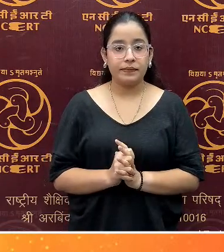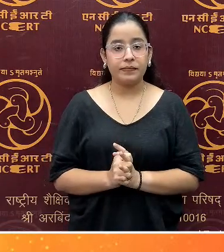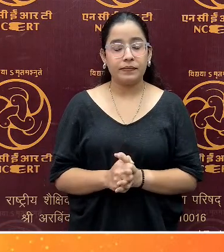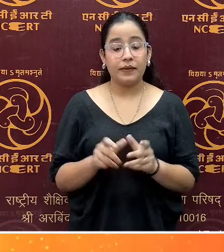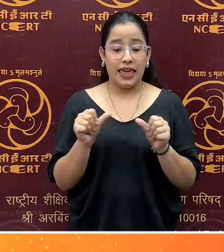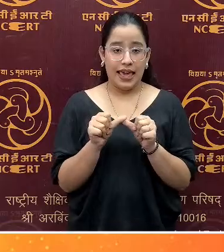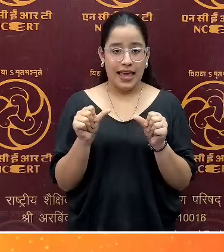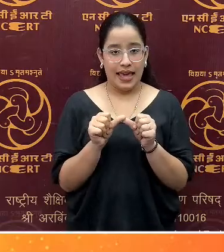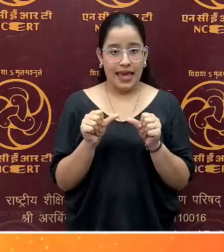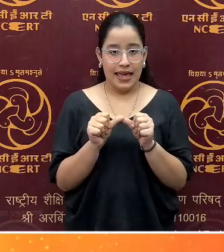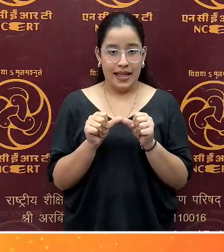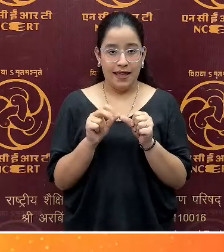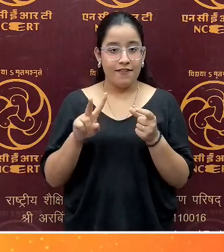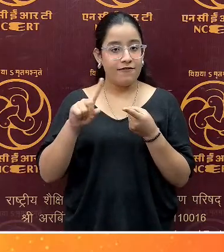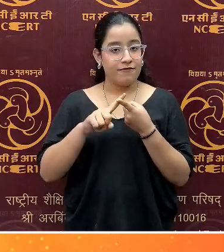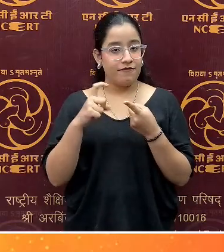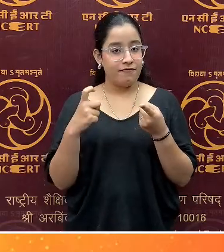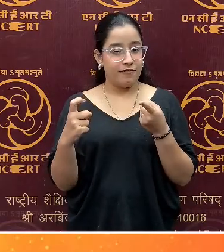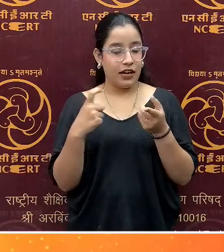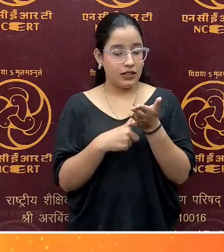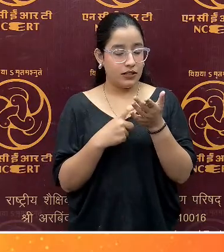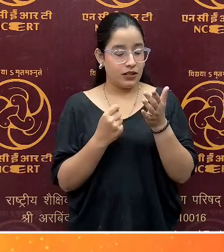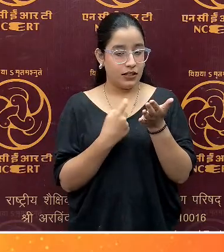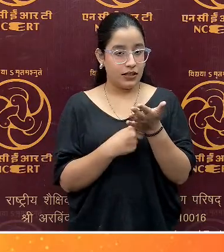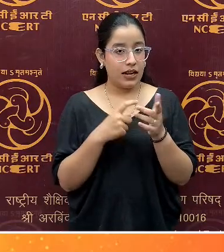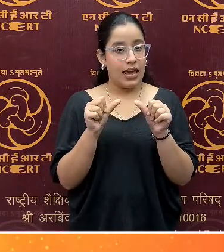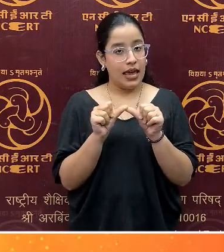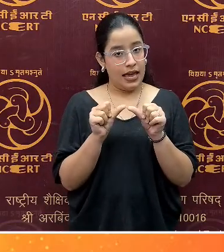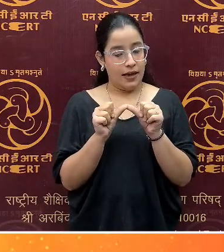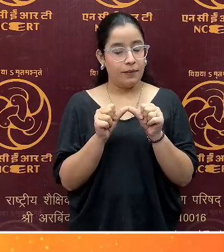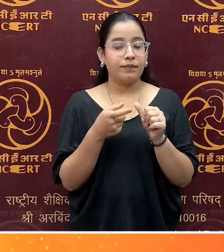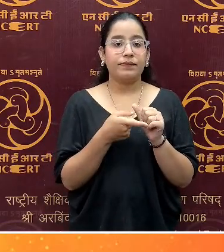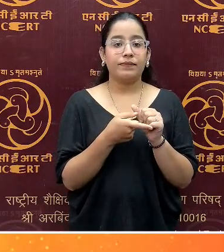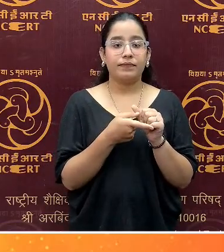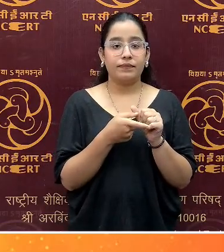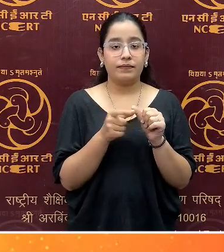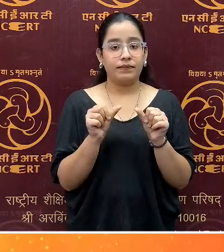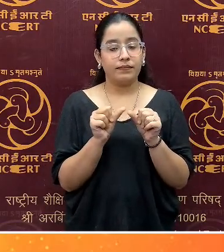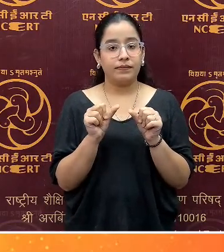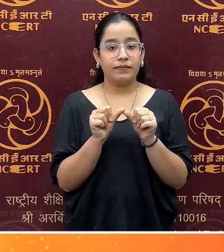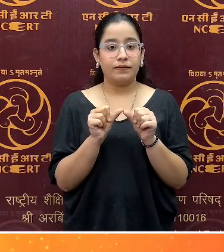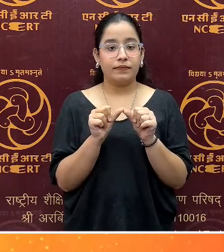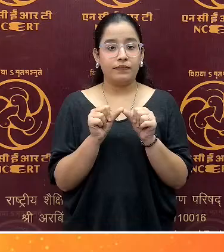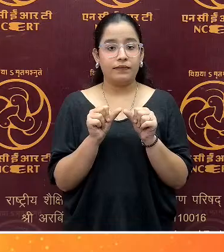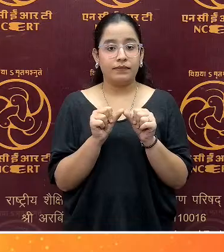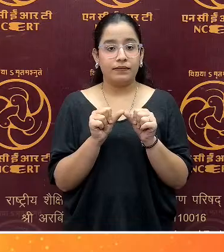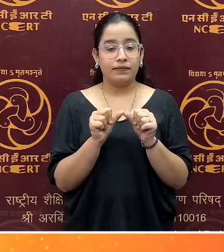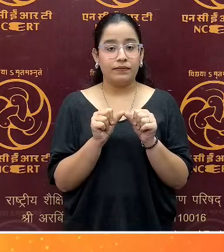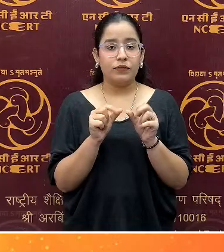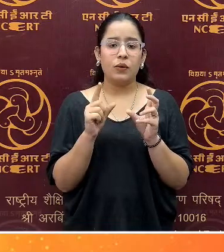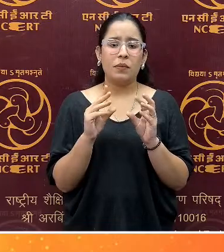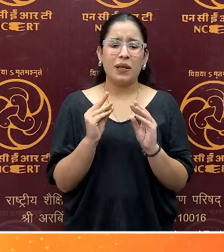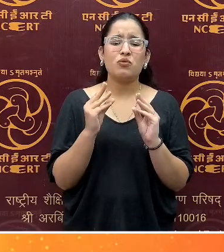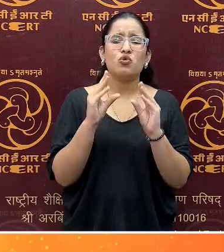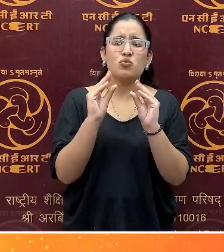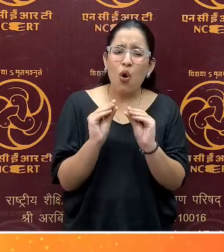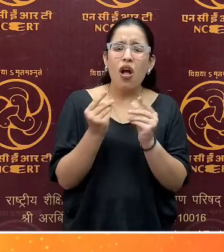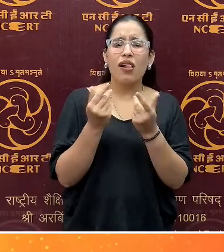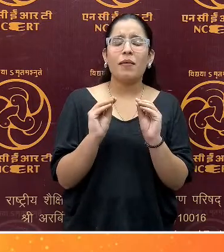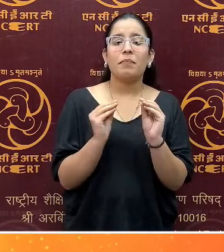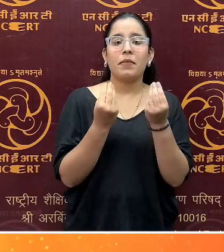A, vector A as this. It represents some vector, तो उसका नाम डाल देते हैं. Instead of using capital letters and using 2 letters, we can use small